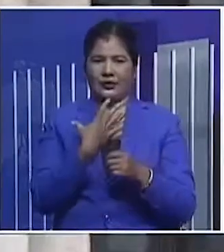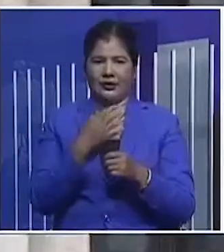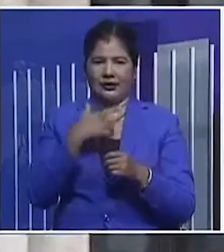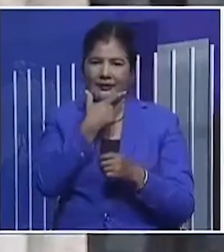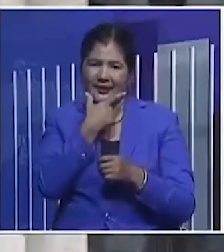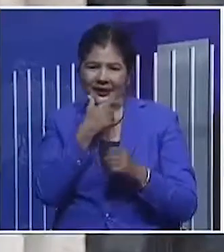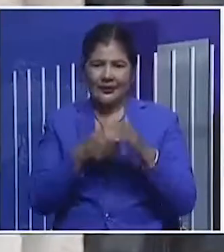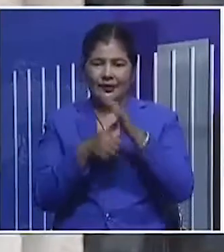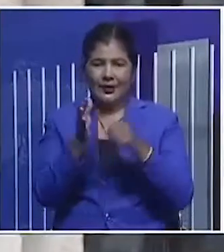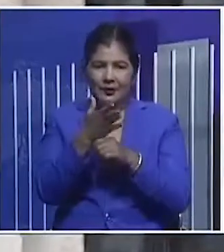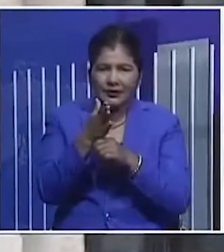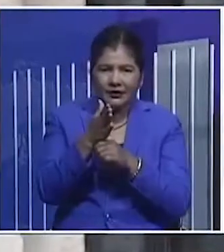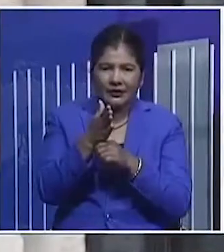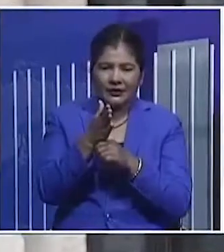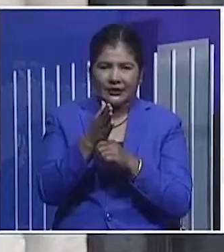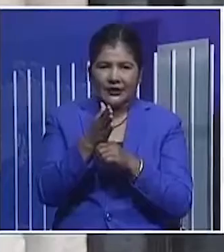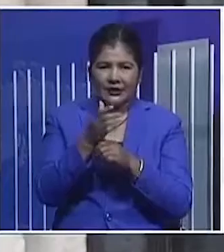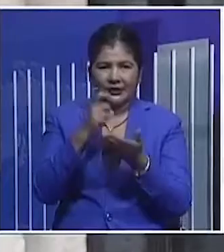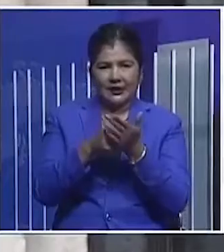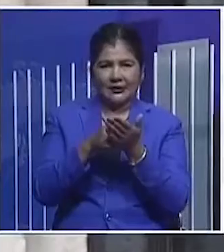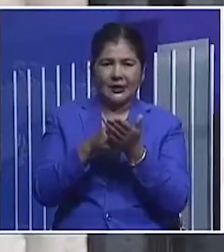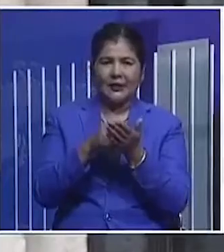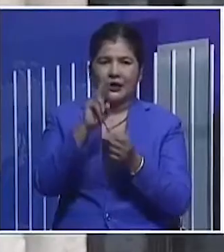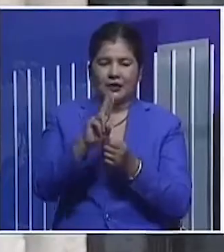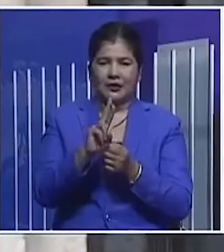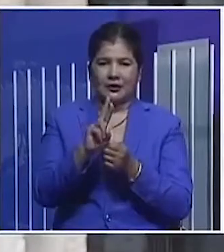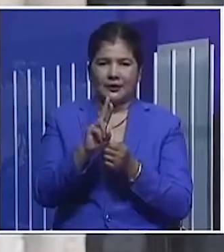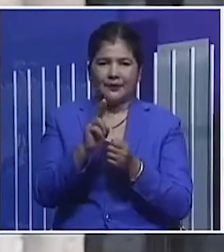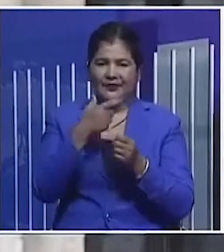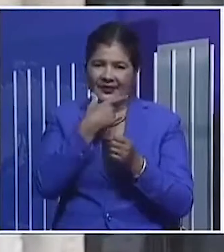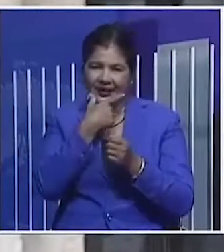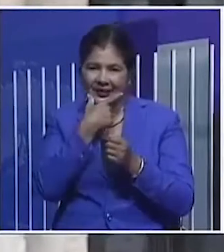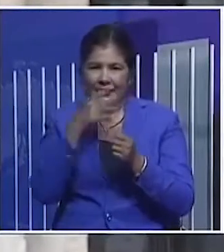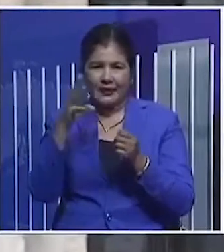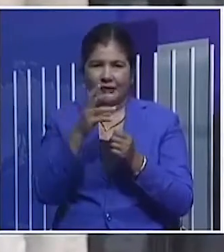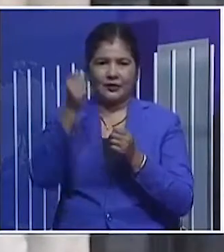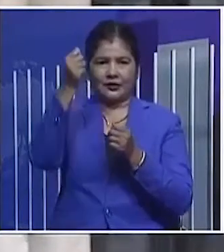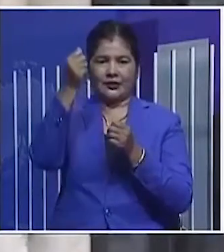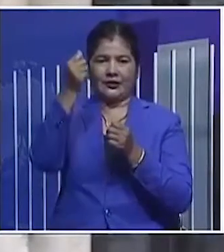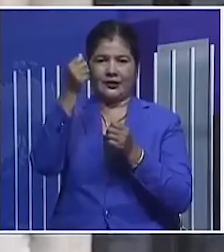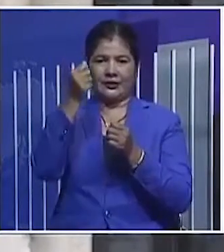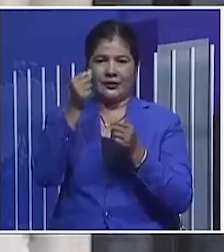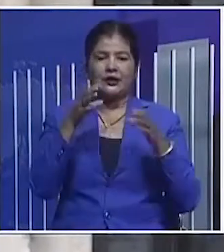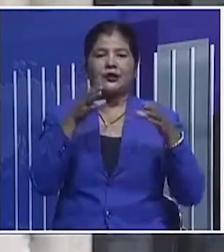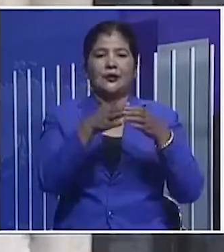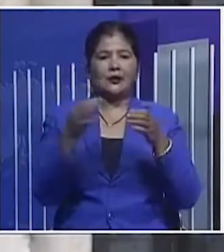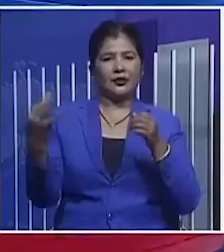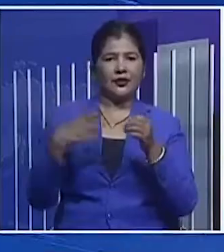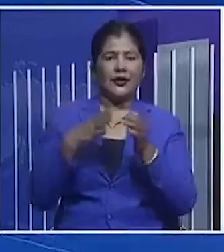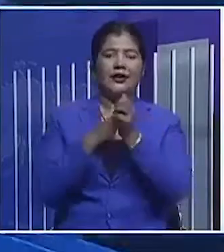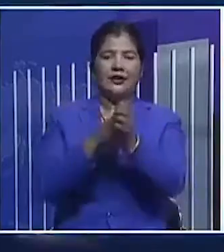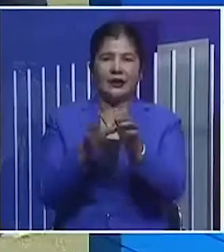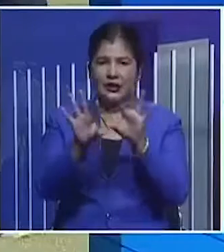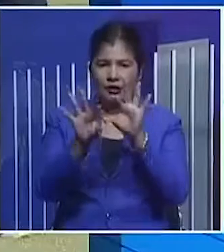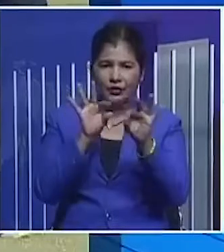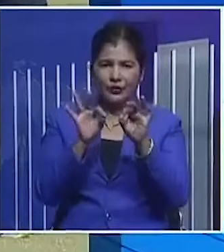बेलायती प्रधानमन्त्री बोरिस जोनसोनद्वारा राजीनामा। राजीनामासँगै अब बेलायतमा सत्तारूढ कन्जर्भेटिभ पार्टीको नयाँ नेता चुन्ने प्रक्रिया